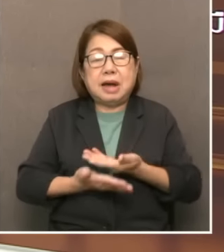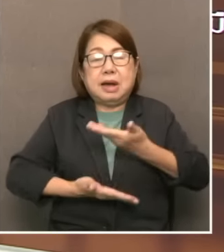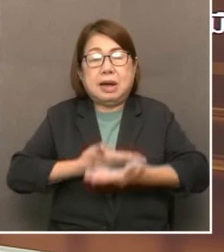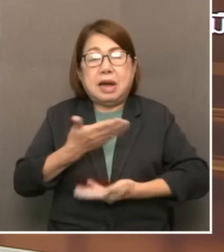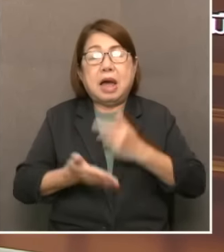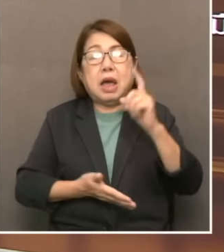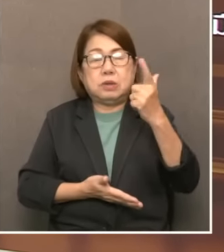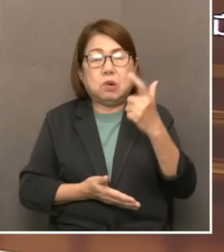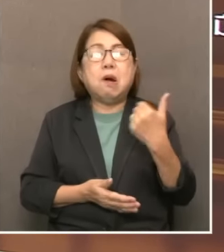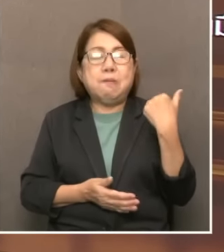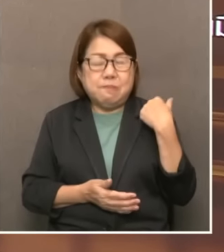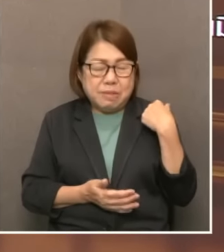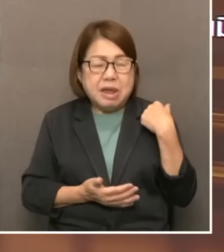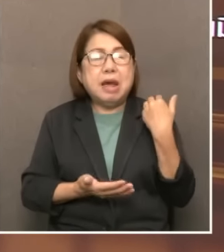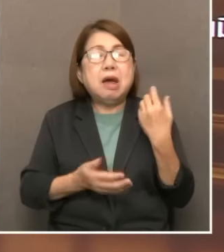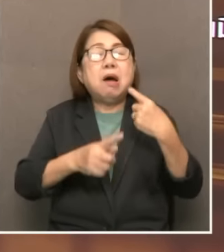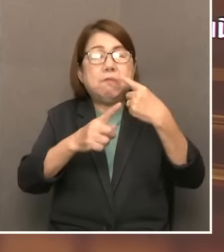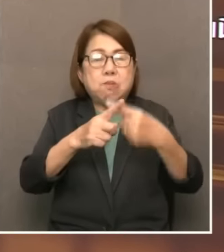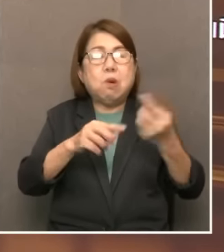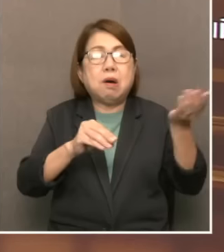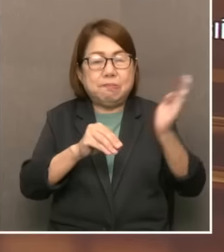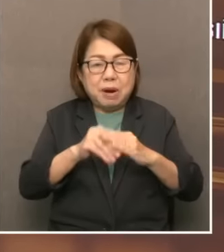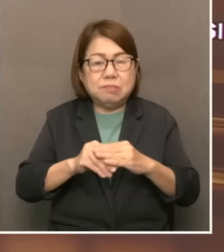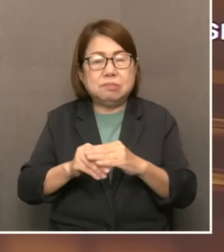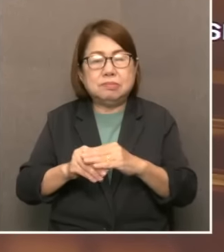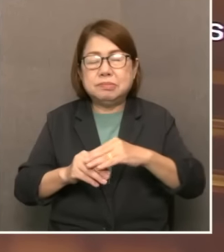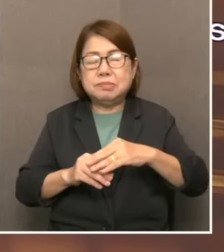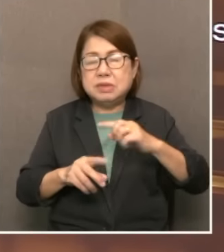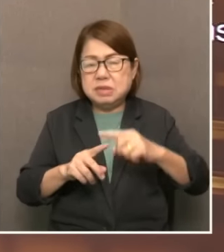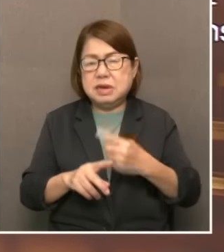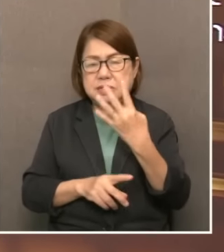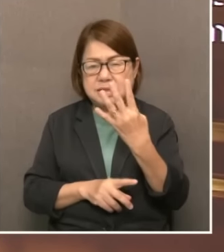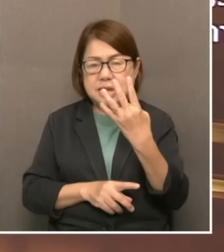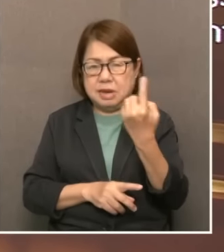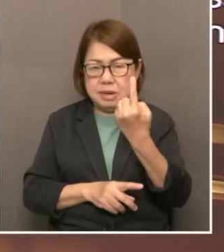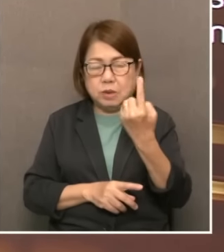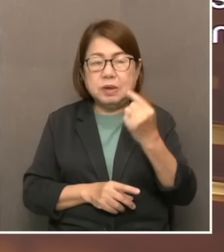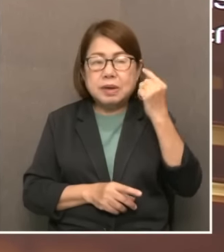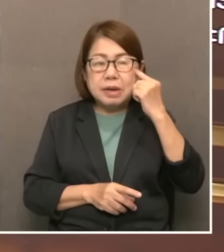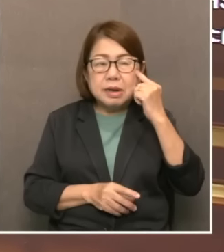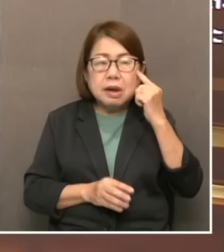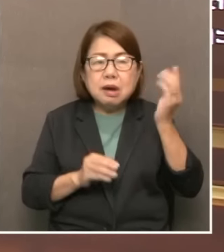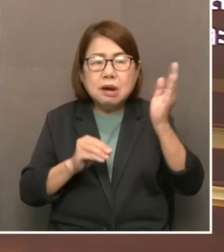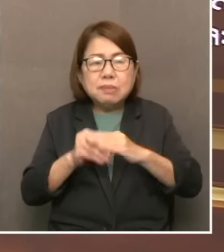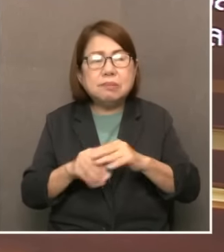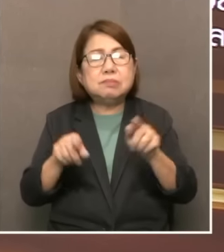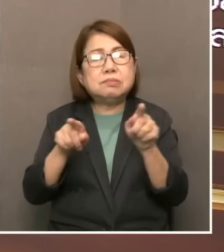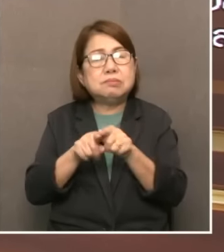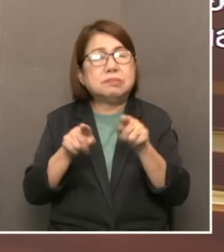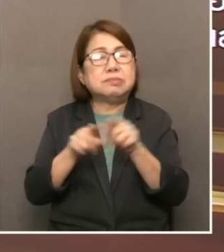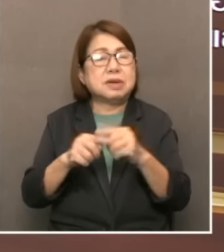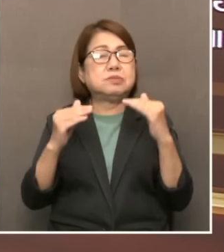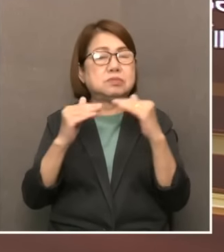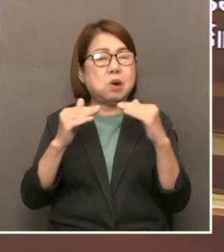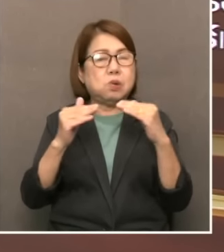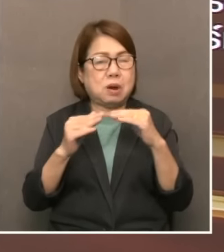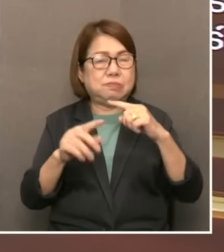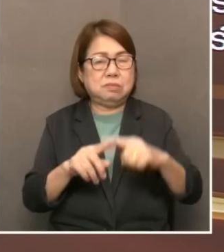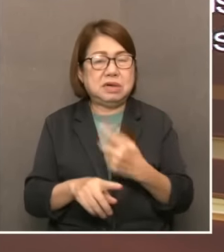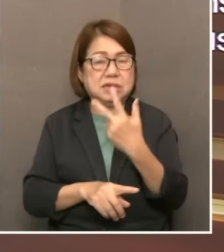โอกาสปรับเพิ่มขึ้นแรงในเดือนเดียวจะแรงขนาดไหนคุณจิตติบอกว่าจะแรงเฉกเช่นเดียวกันเับเดือนมีนาคม